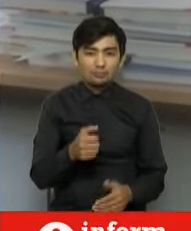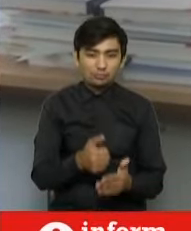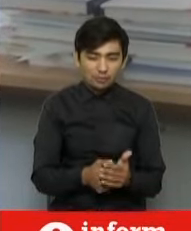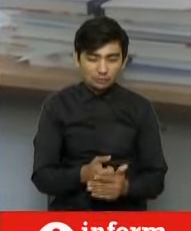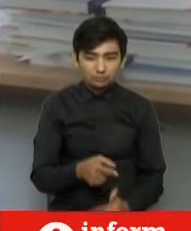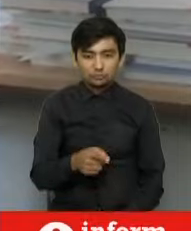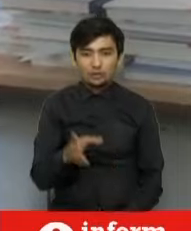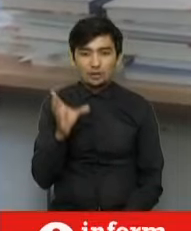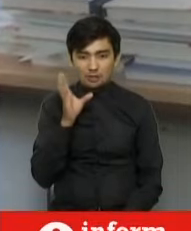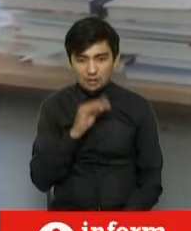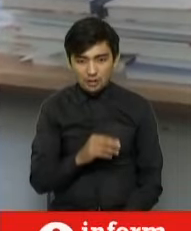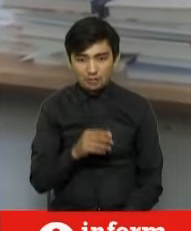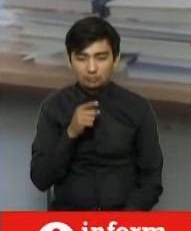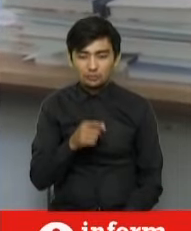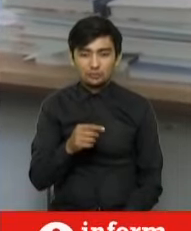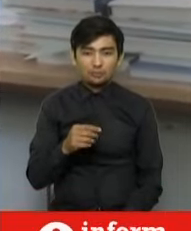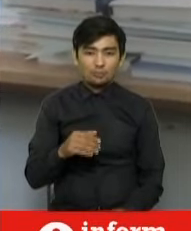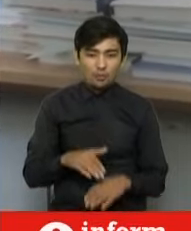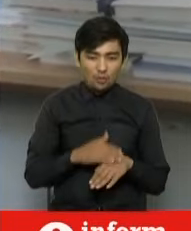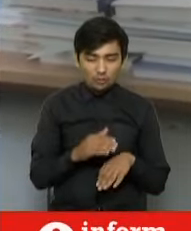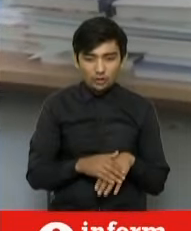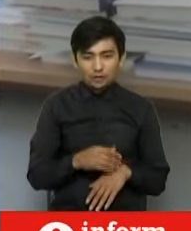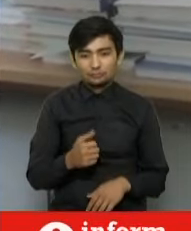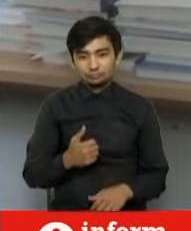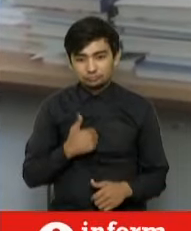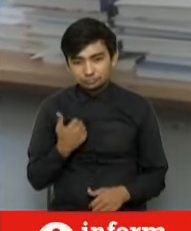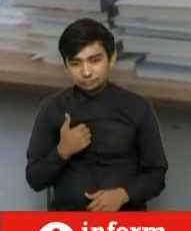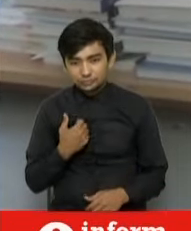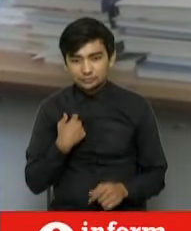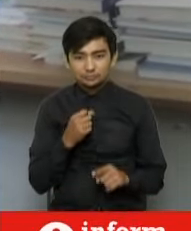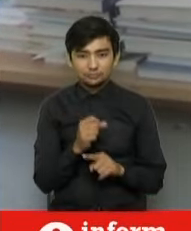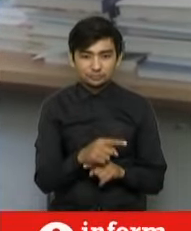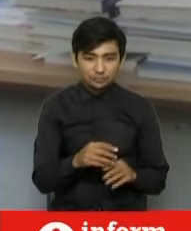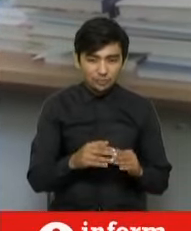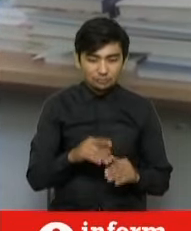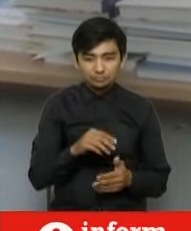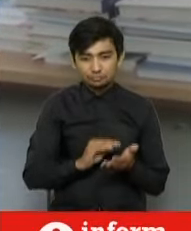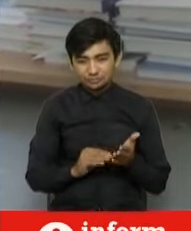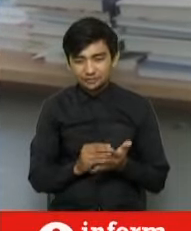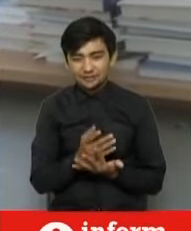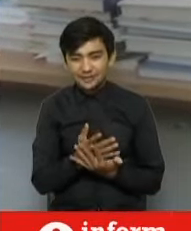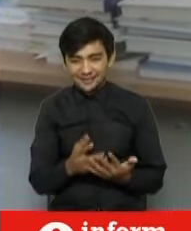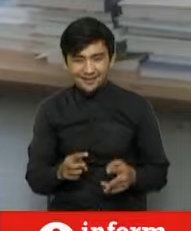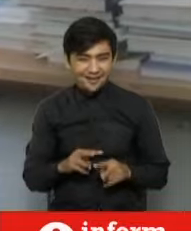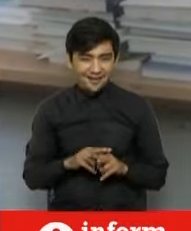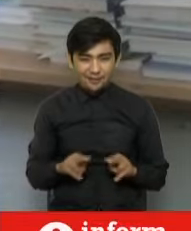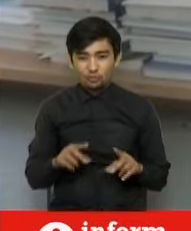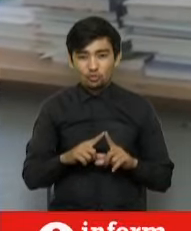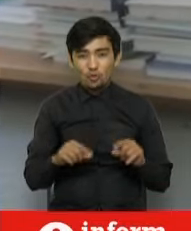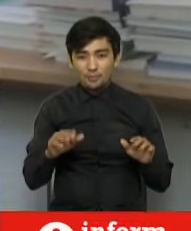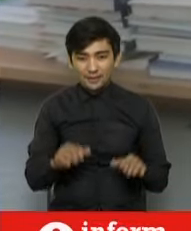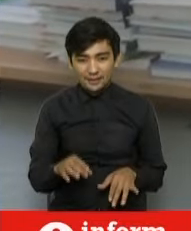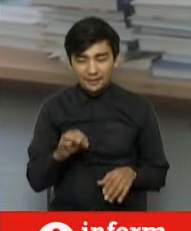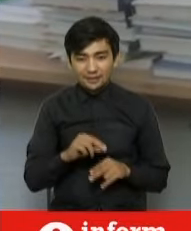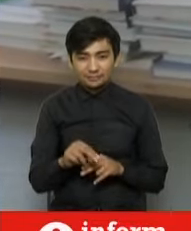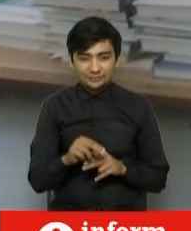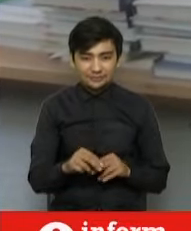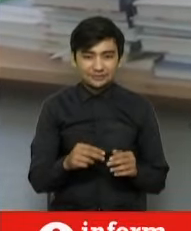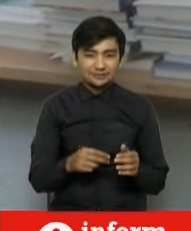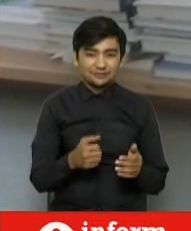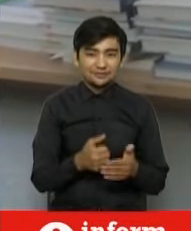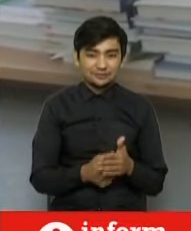все получится, старайся, да, даем дополнительные задания. И там, где так же, как и так же проводится именно и суммативное оценивание,